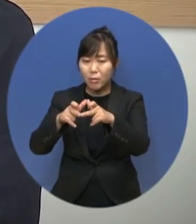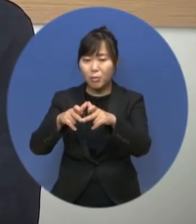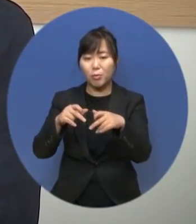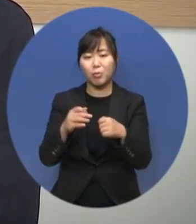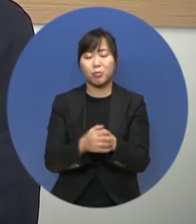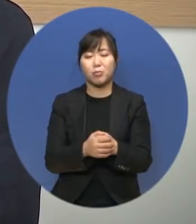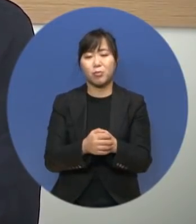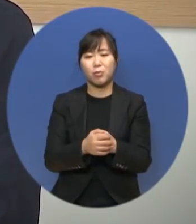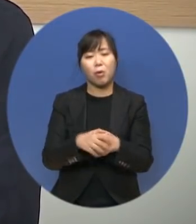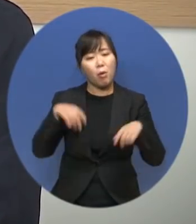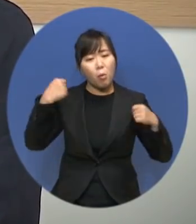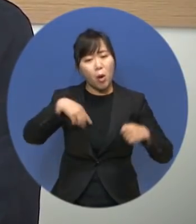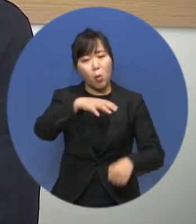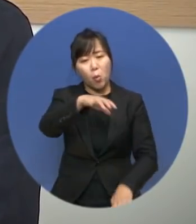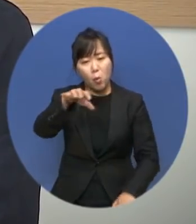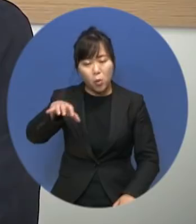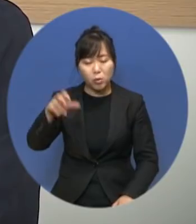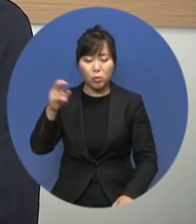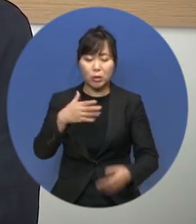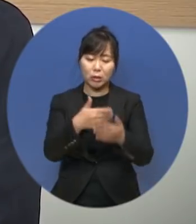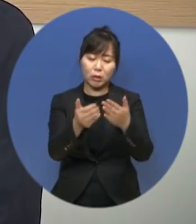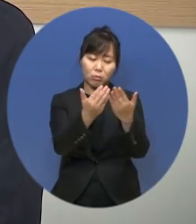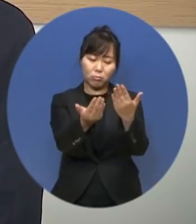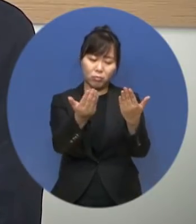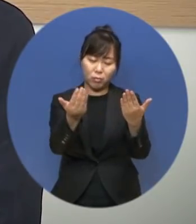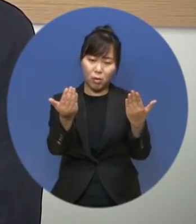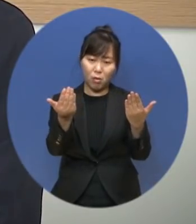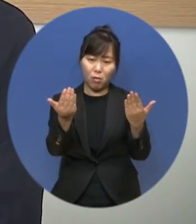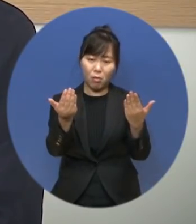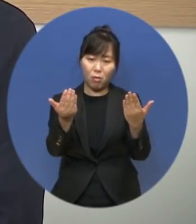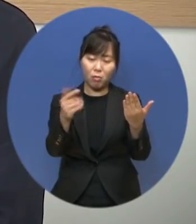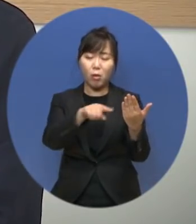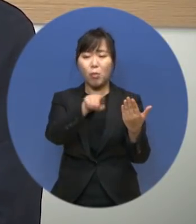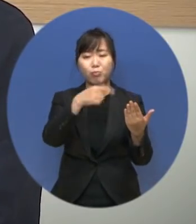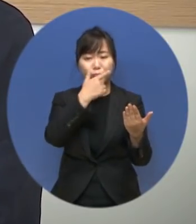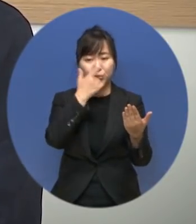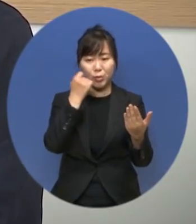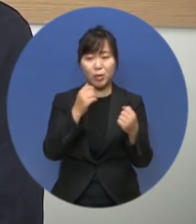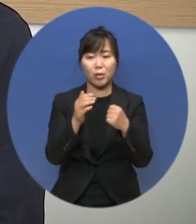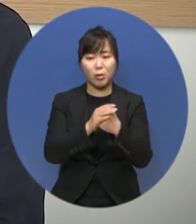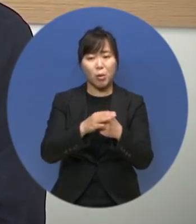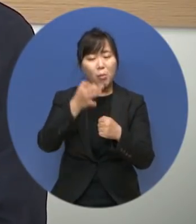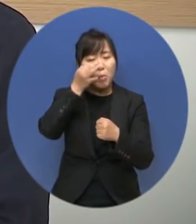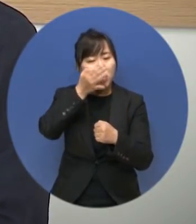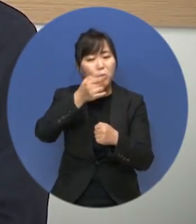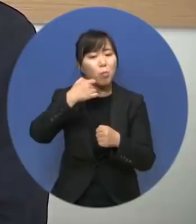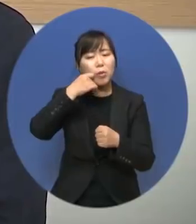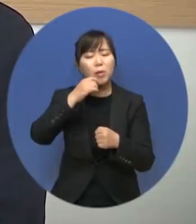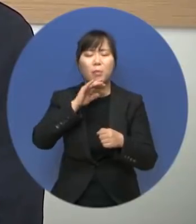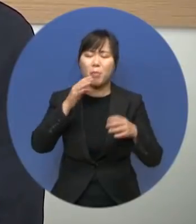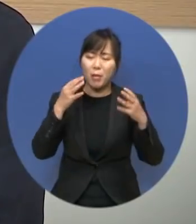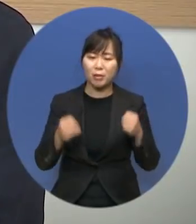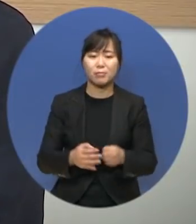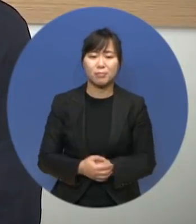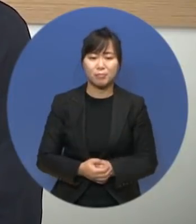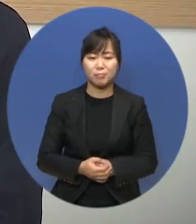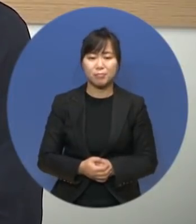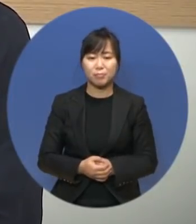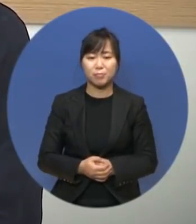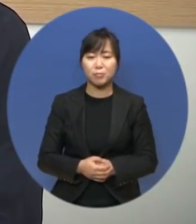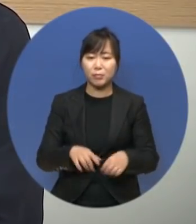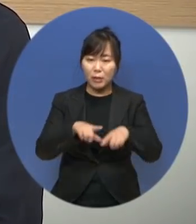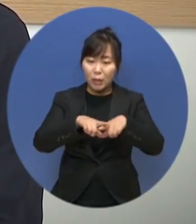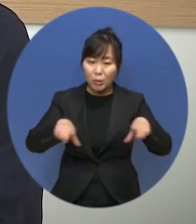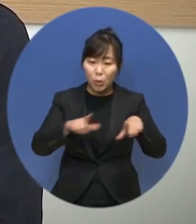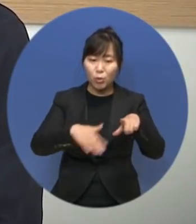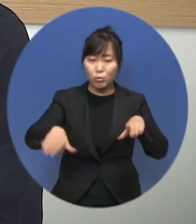그 공연할 장소나 전시장이나 이런 게 부족해서 보여주지 못하는 경우가 굉장히 많아요.